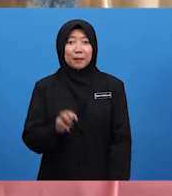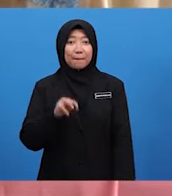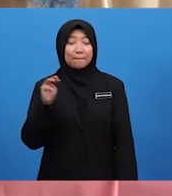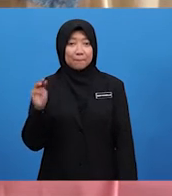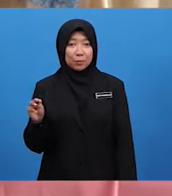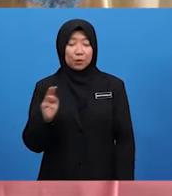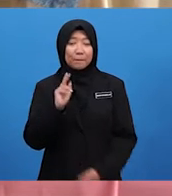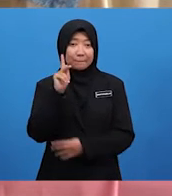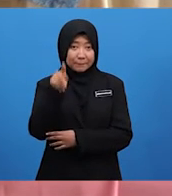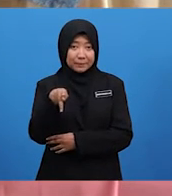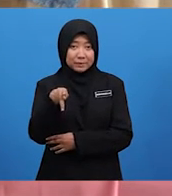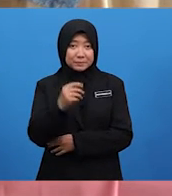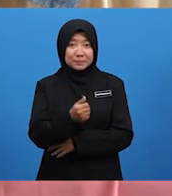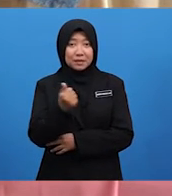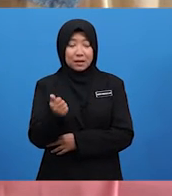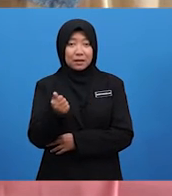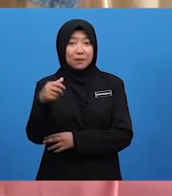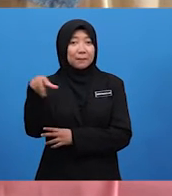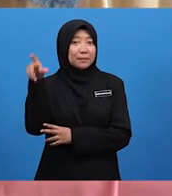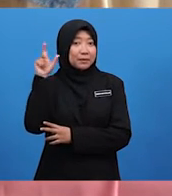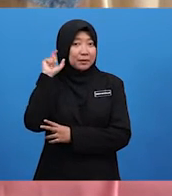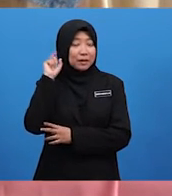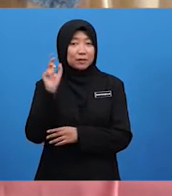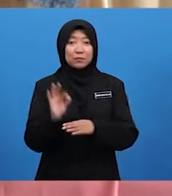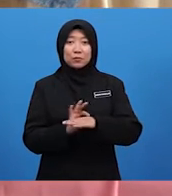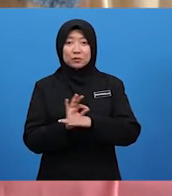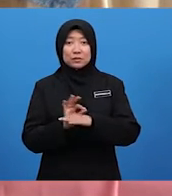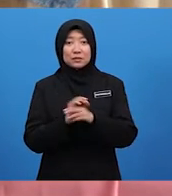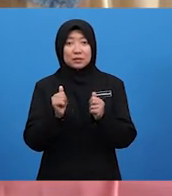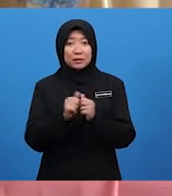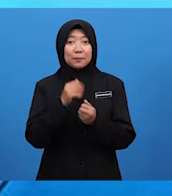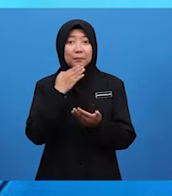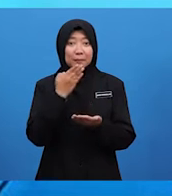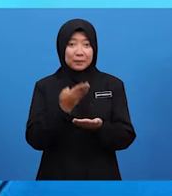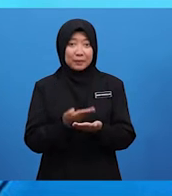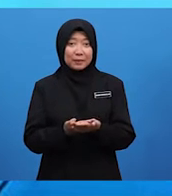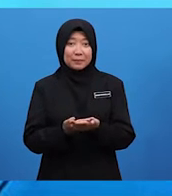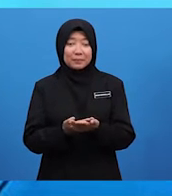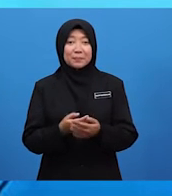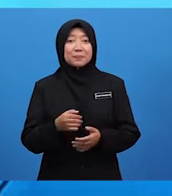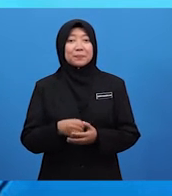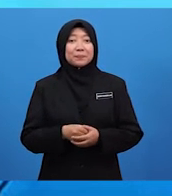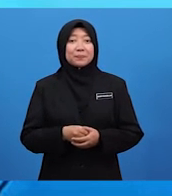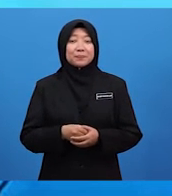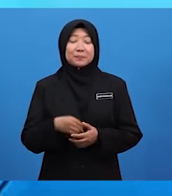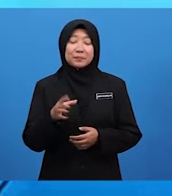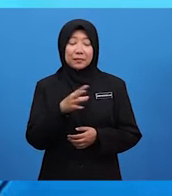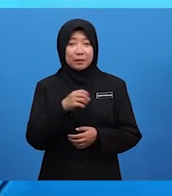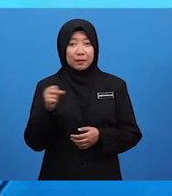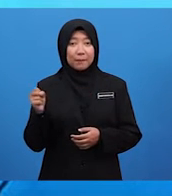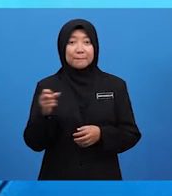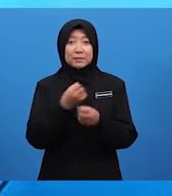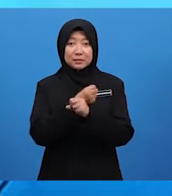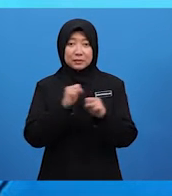Murid-murid, pastikan alat pendengaran berfungsi dengan baik. Serta bersedia dengan pen dan